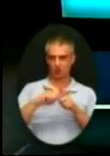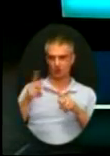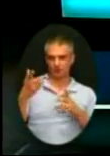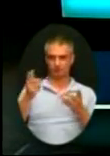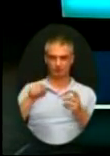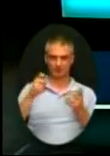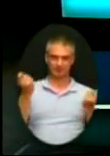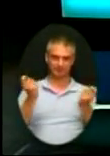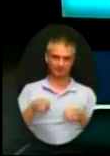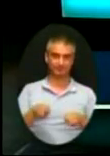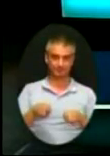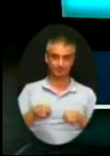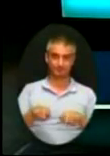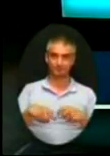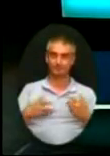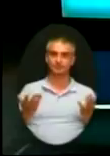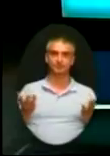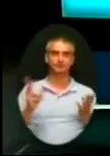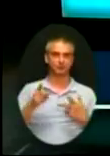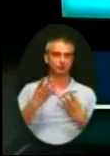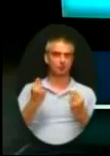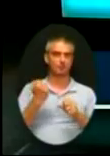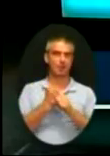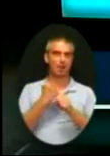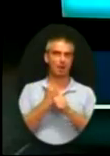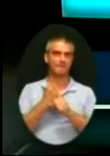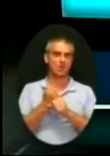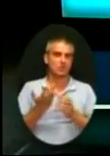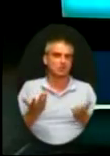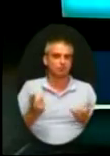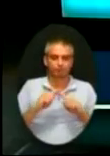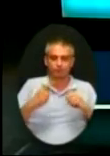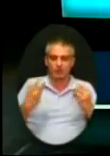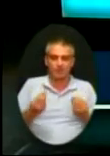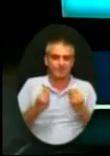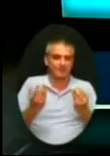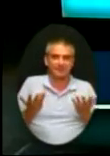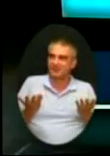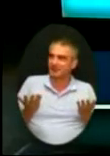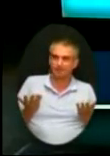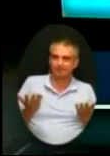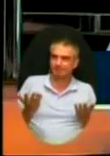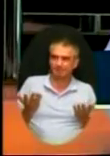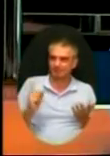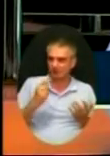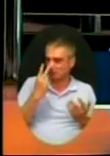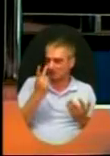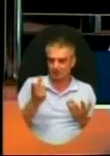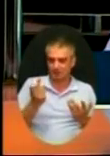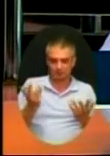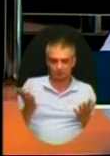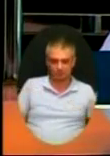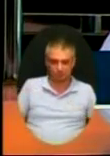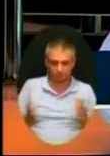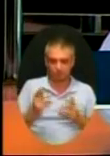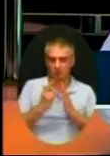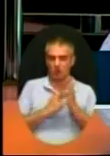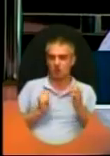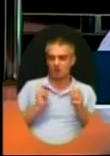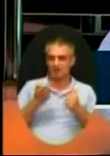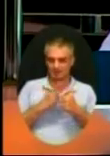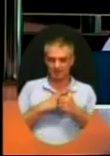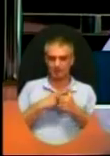מסתיים כנס הקיץ, ויש לכם המון עבודה, וכל מיני דברים שלא נראים שהם מתכנסים. חוק